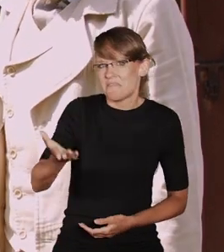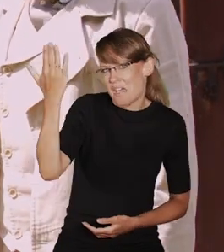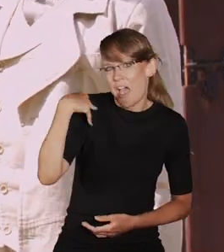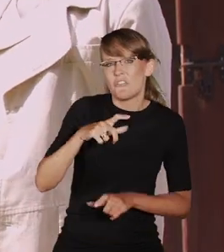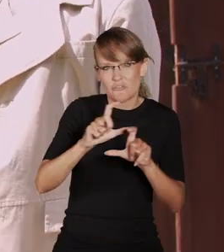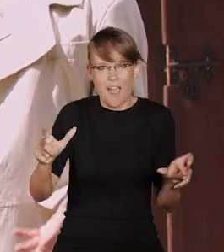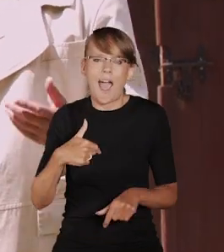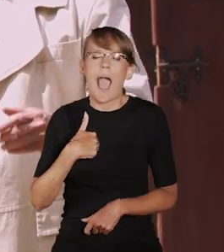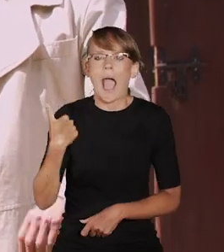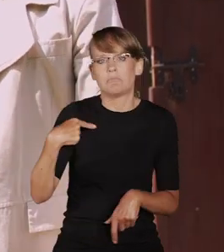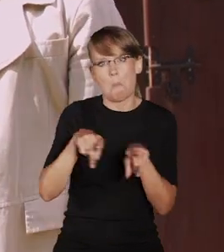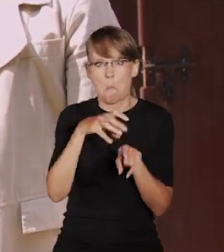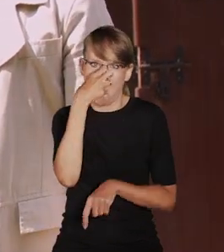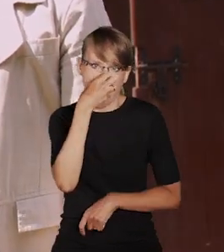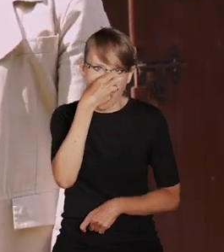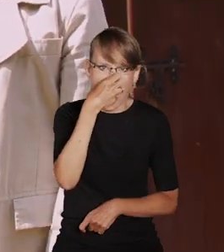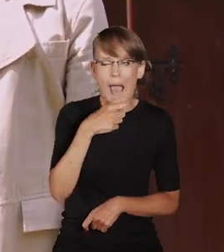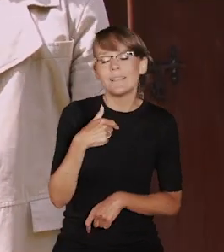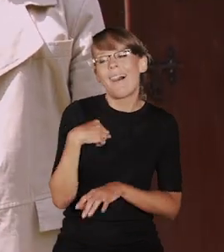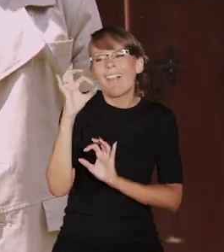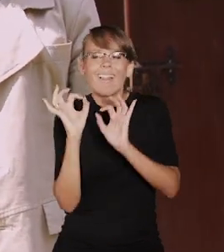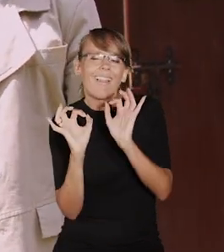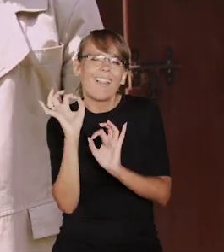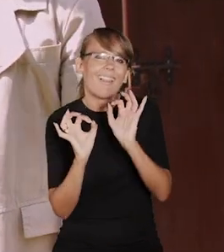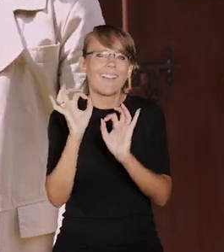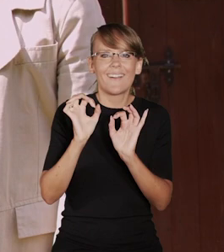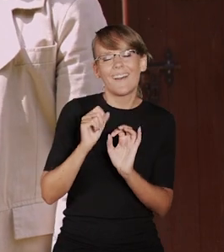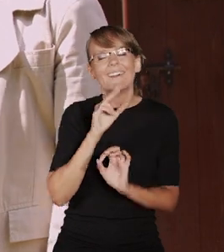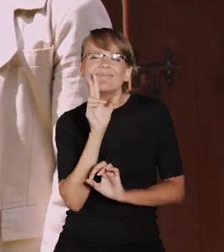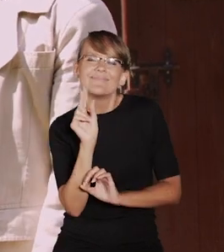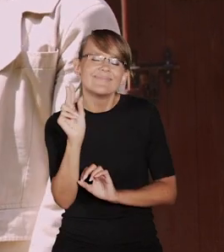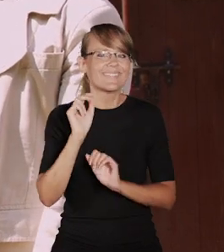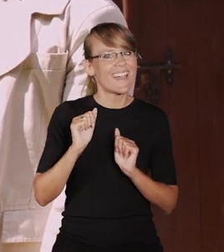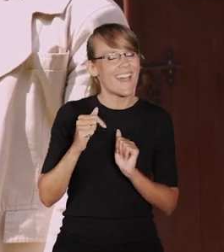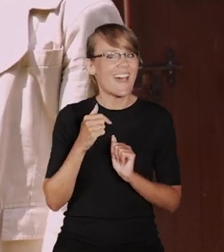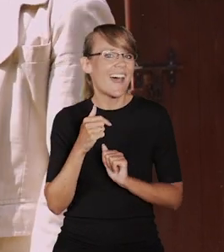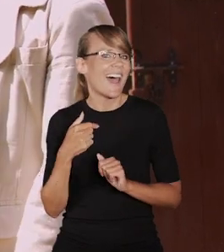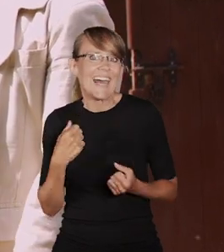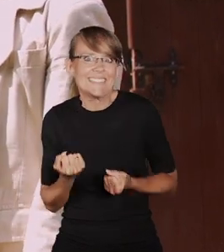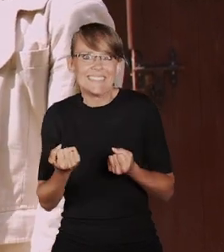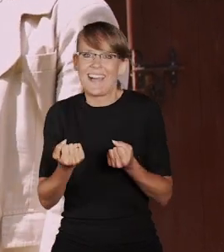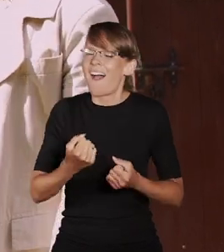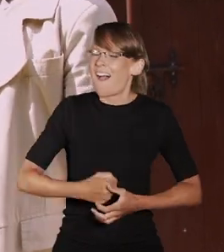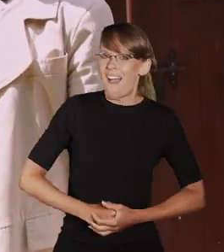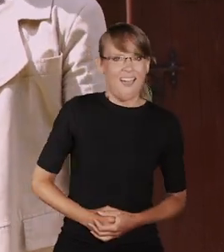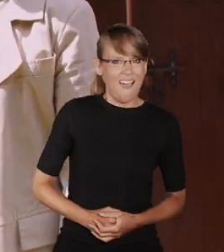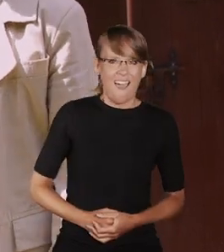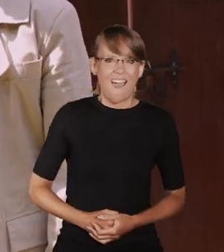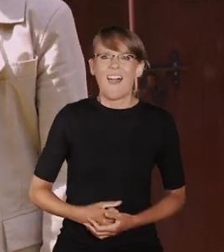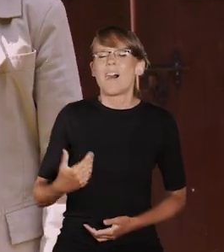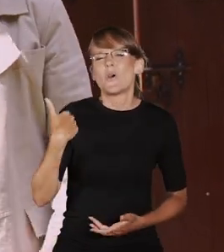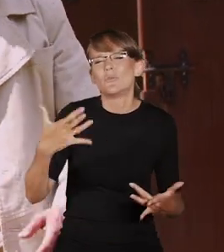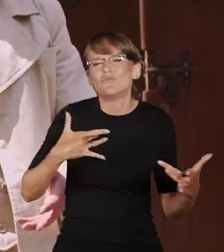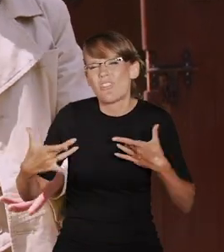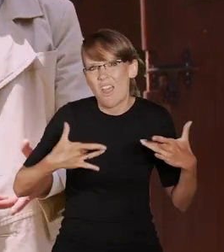12 kobiet porzuciłem ja. 9 mnie rzuciło. Tak, tak jest. Ja bywały czasy, że robiłem z siebie